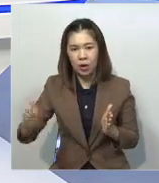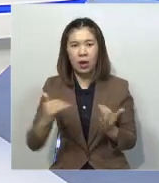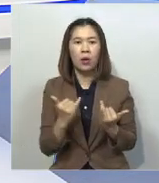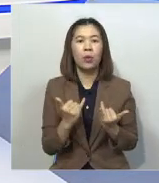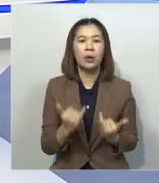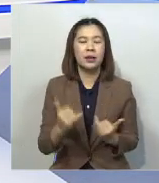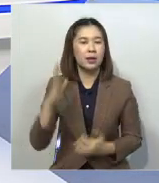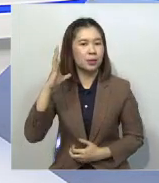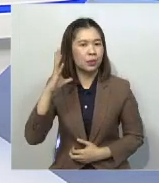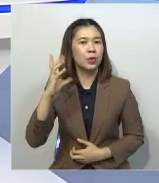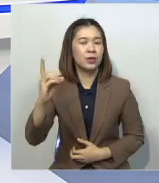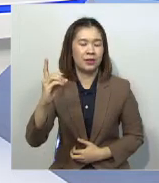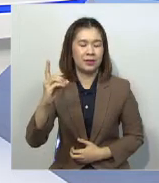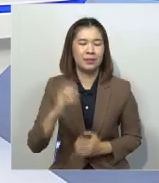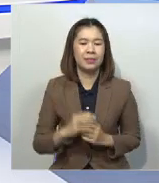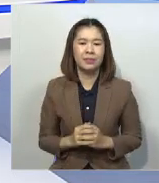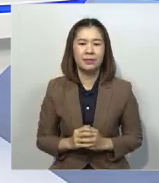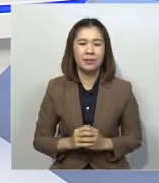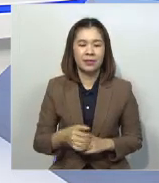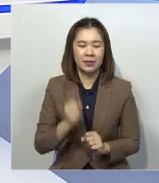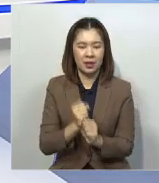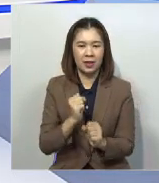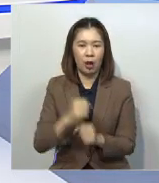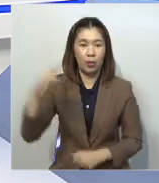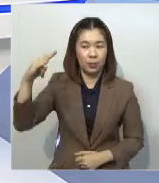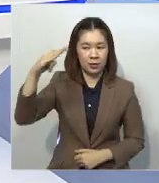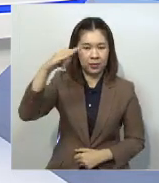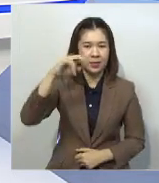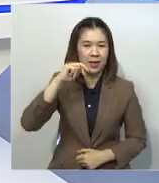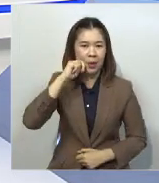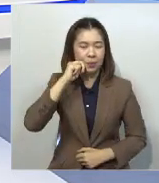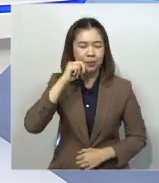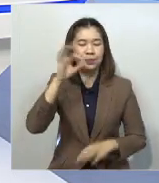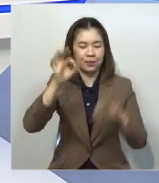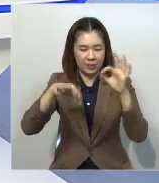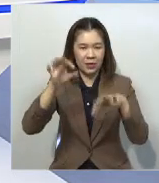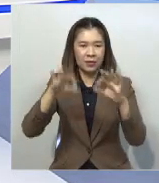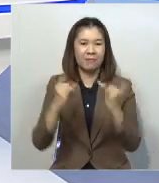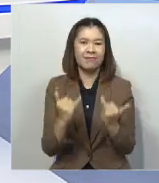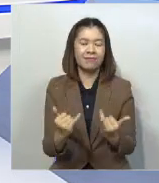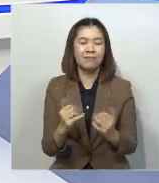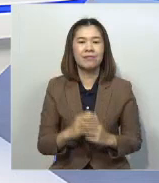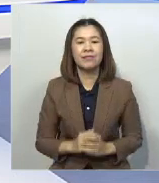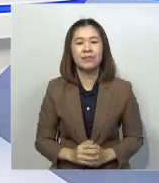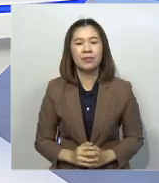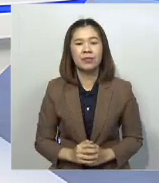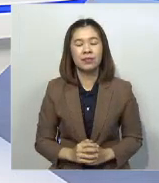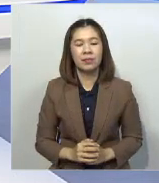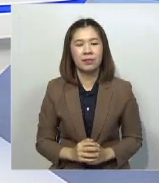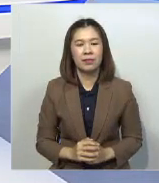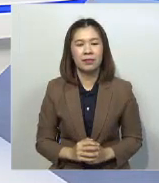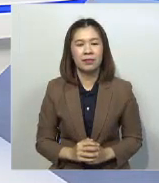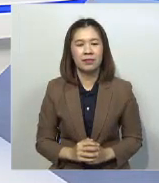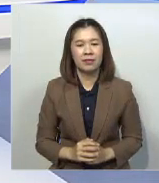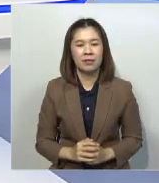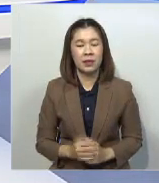การในวันนี้กับวันพรุ่งนี้อีก1วันนะคะสำหรับการใช้โดรนขึ้นไปบินลดปัญหาฝุ่นละอองที่เกิดขึ้นนะคะ ใช่ค่ะอย่าง